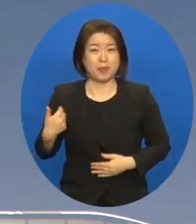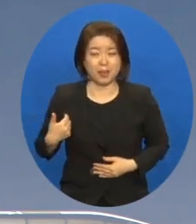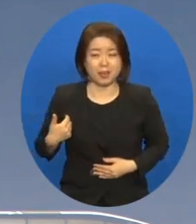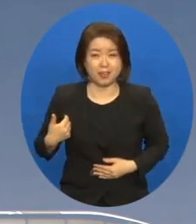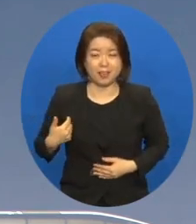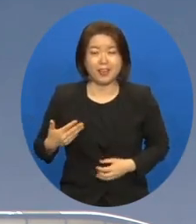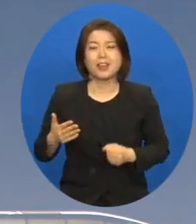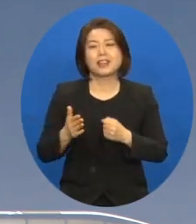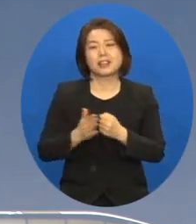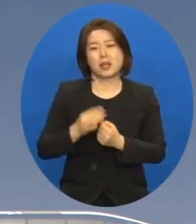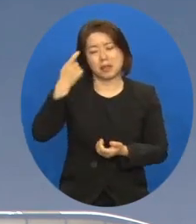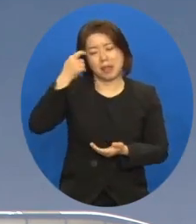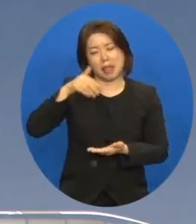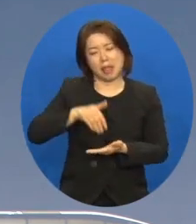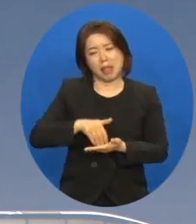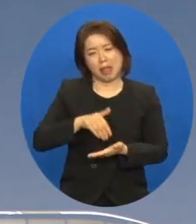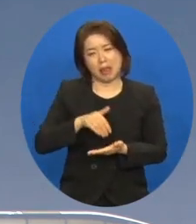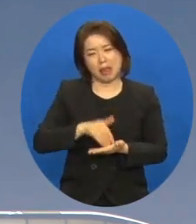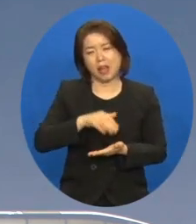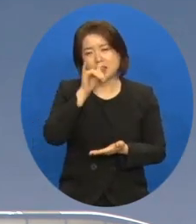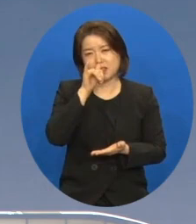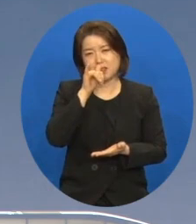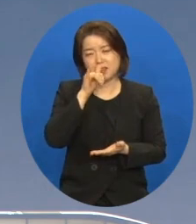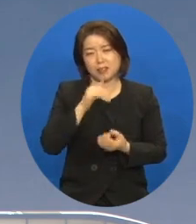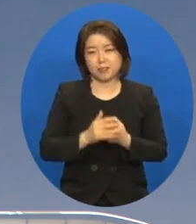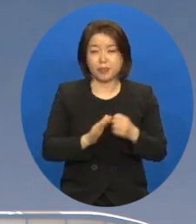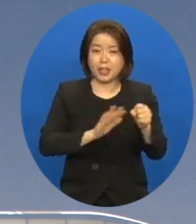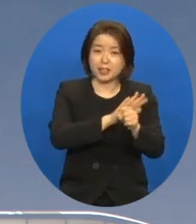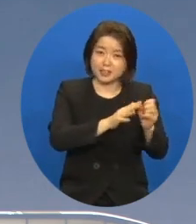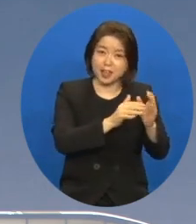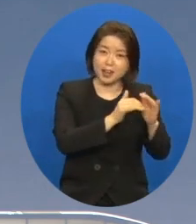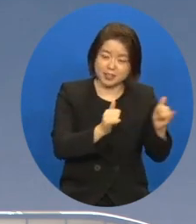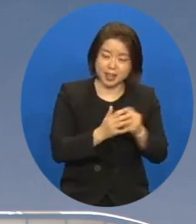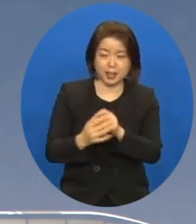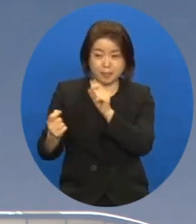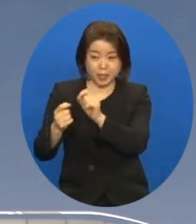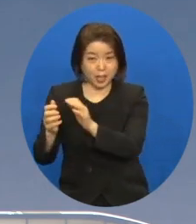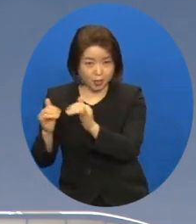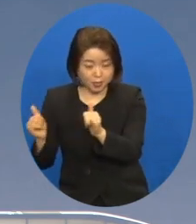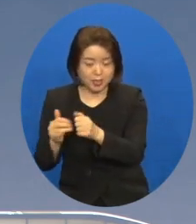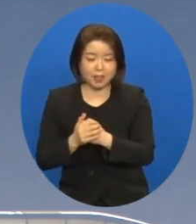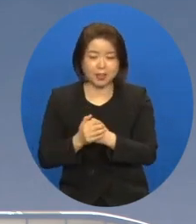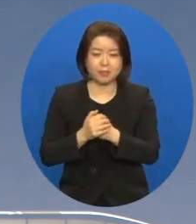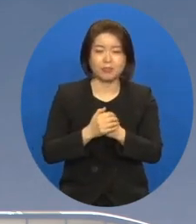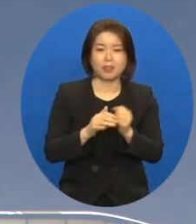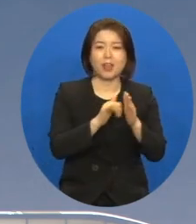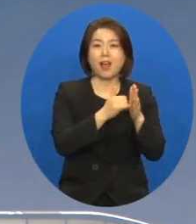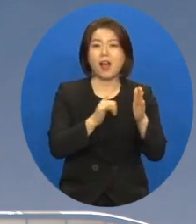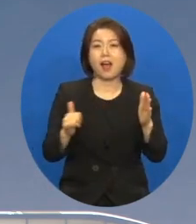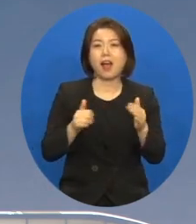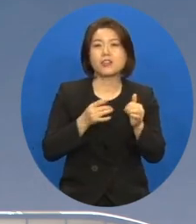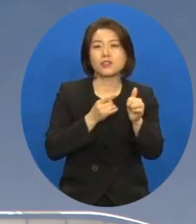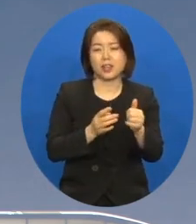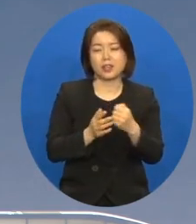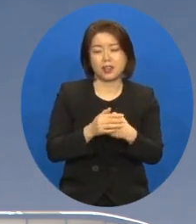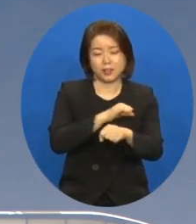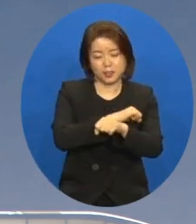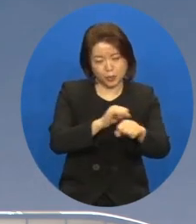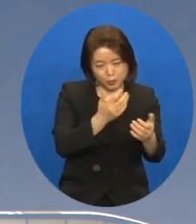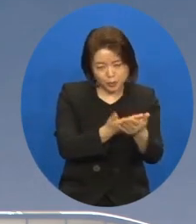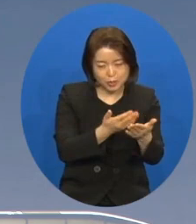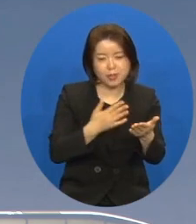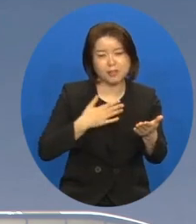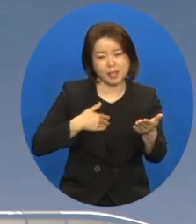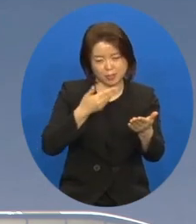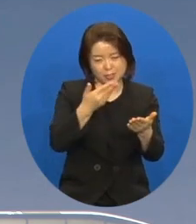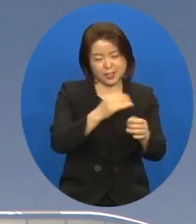그래서 후회를 남기고 사는 거예요. 사랑하는 사람, 가까운 사람, 가족들에게 용서해 주세요. 나도